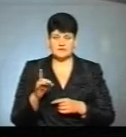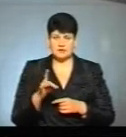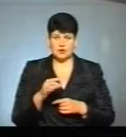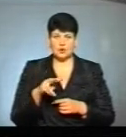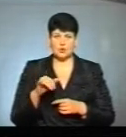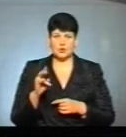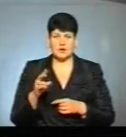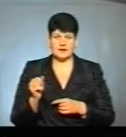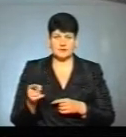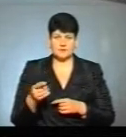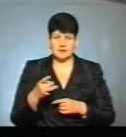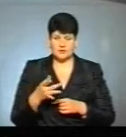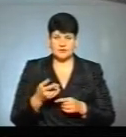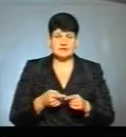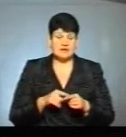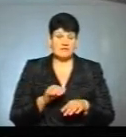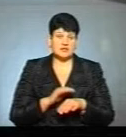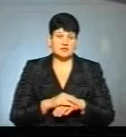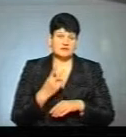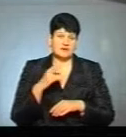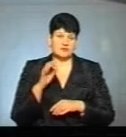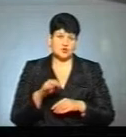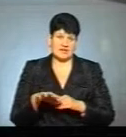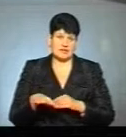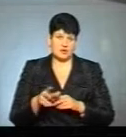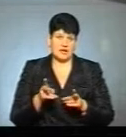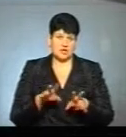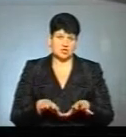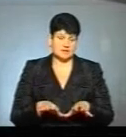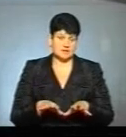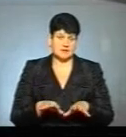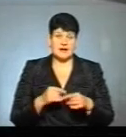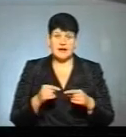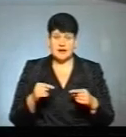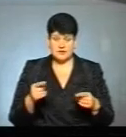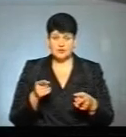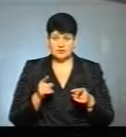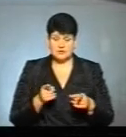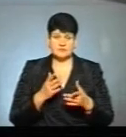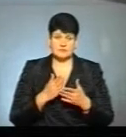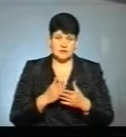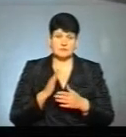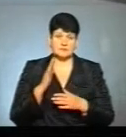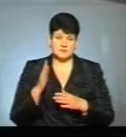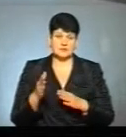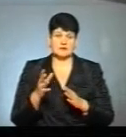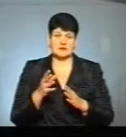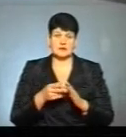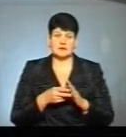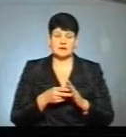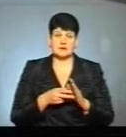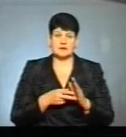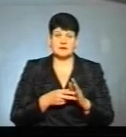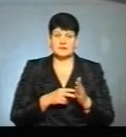Лука Тернопільського району. Це фактично 2% території, які залишилися. Решту дійсно покрито перспективним планом, який передбачає